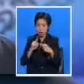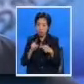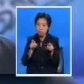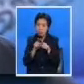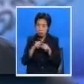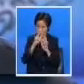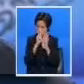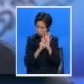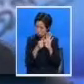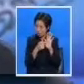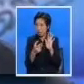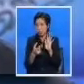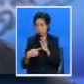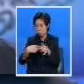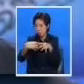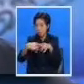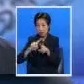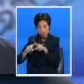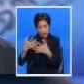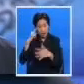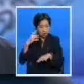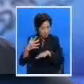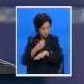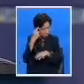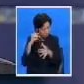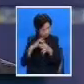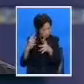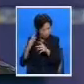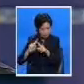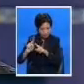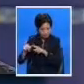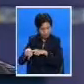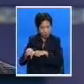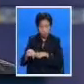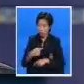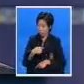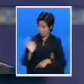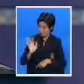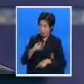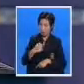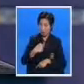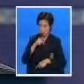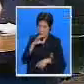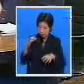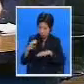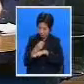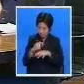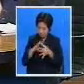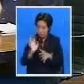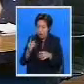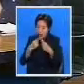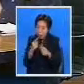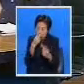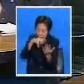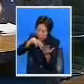เจตนาแอบแฝงทางการเมืองรู้สึกว่าทางผมผมไม่ได้บอกว่ามีเจตนาแต่ผมบอกว่าผมอ่านดูแล้วมันเป็นเรื่องการเมืองผมกำลังจะบอกว่าที่